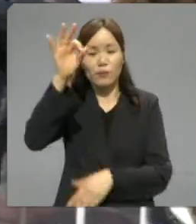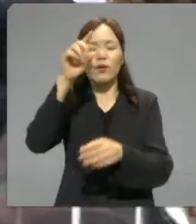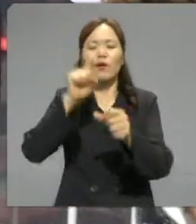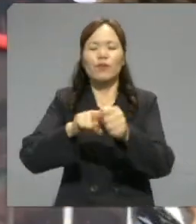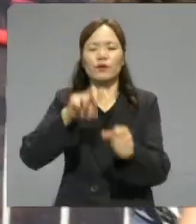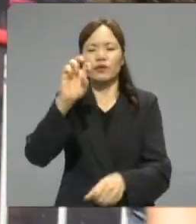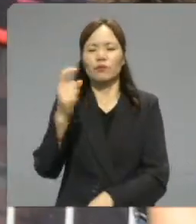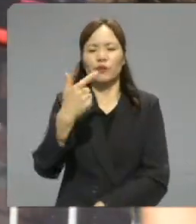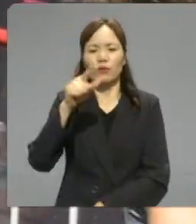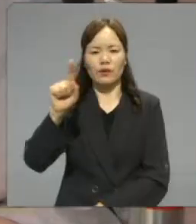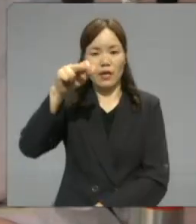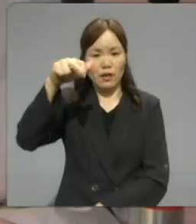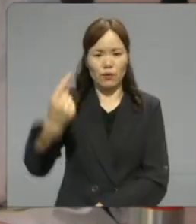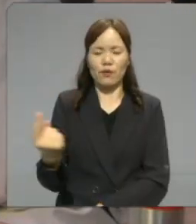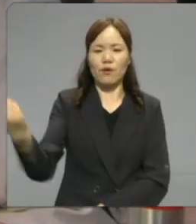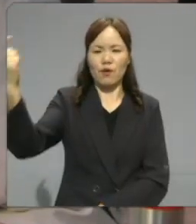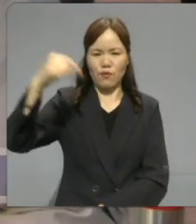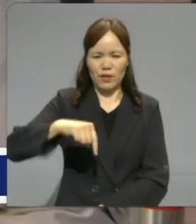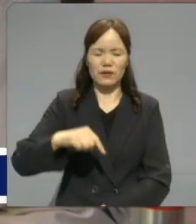찾은 겁니다.